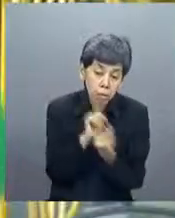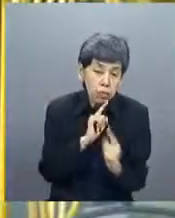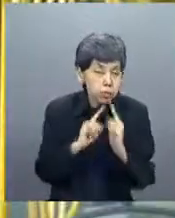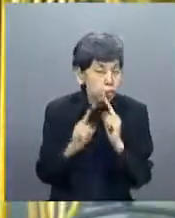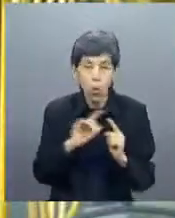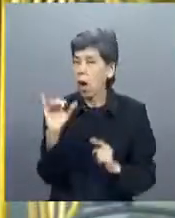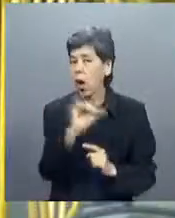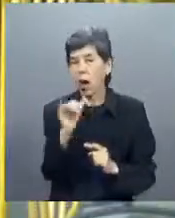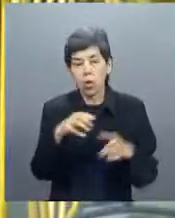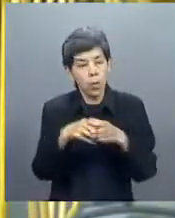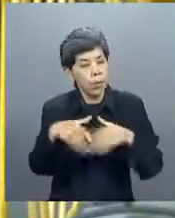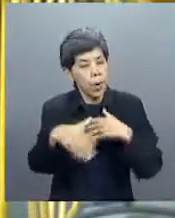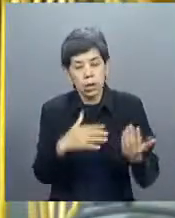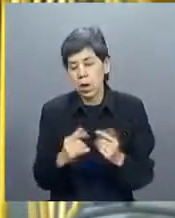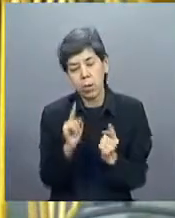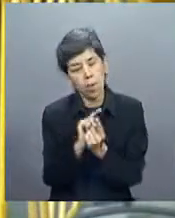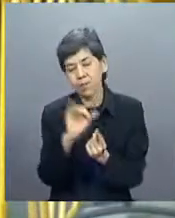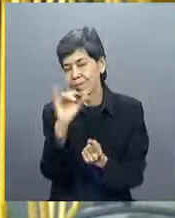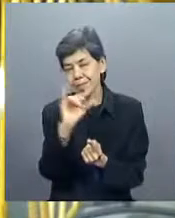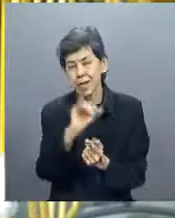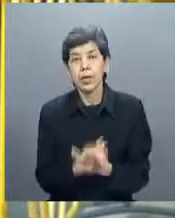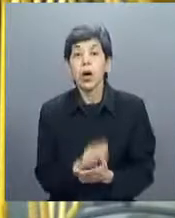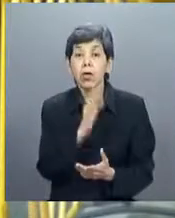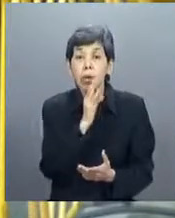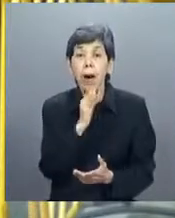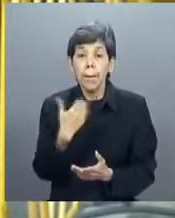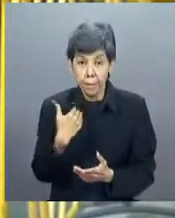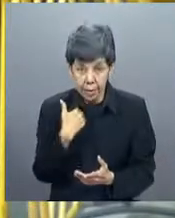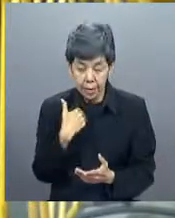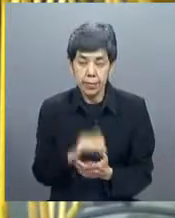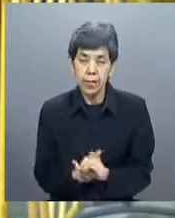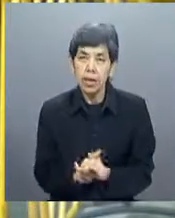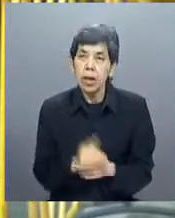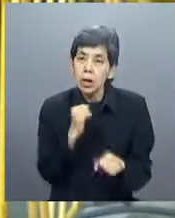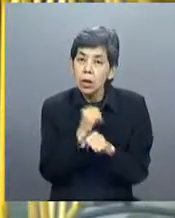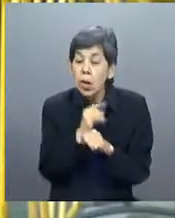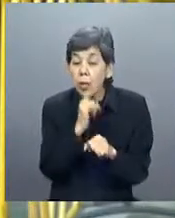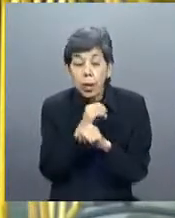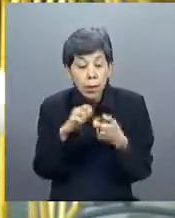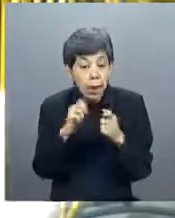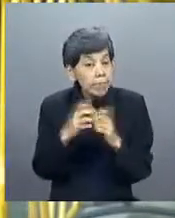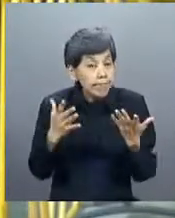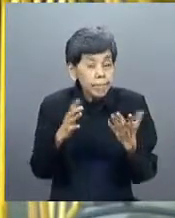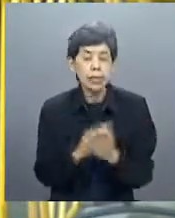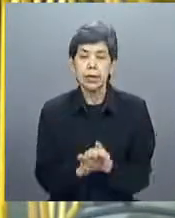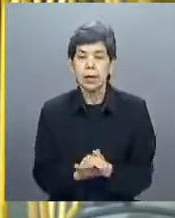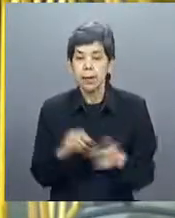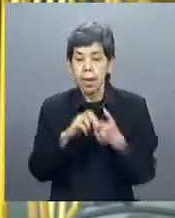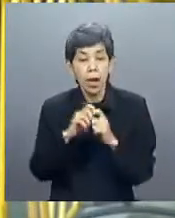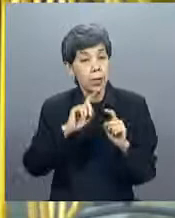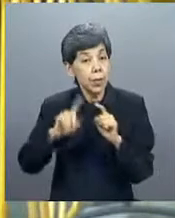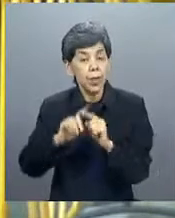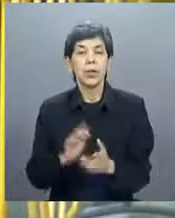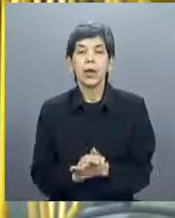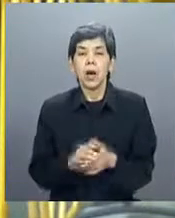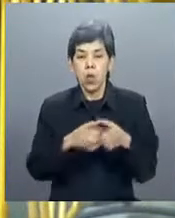พูดคุยกับประชาชนในวันนี้ค่ะหากมีการพูดคุยกันแล้วไม่มีความคืบหน้าต่อปัญหาที่เกิดขึ้น